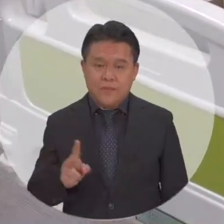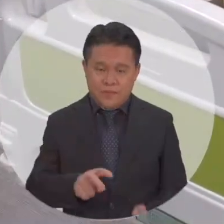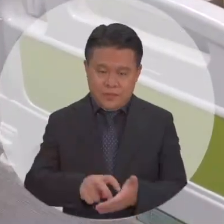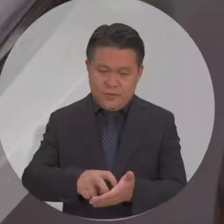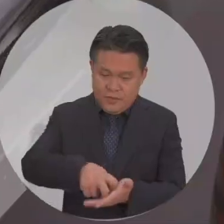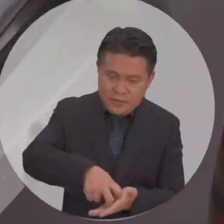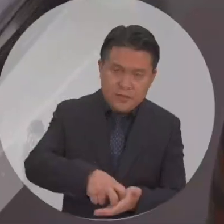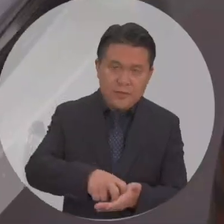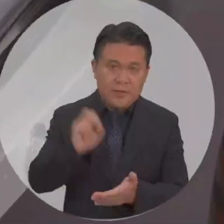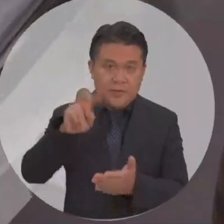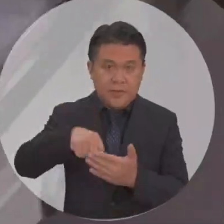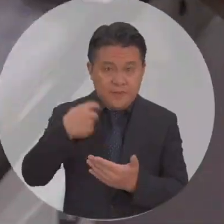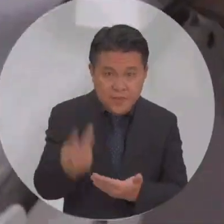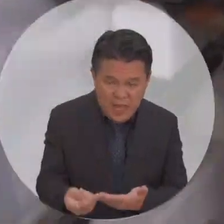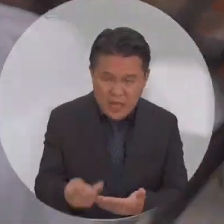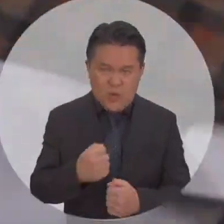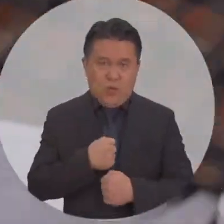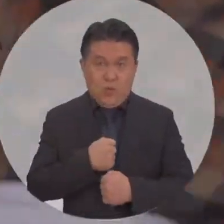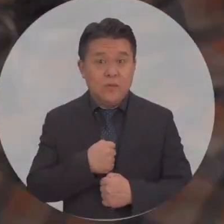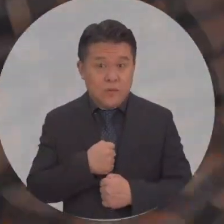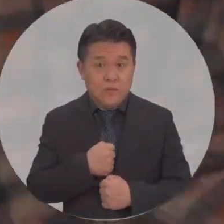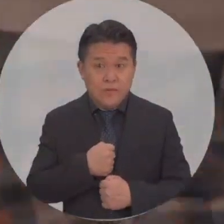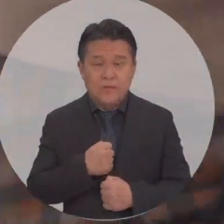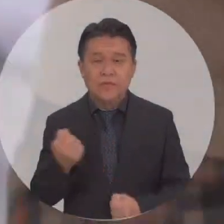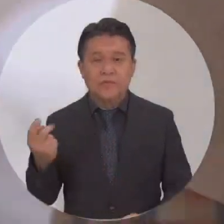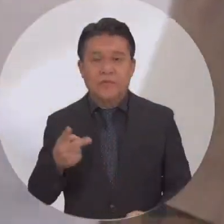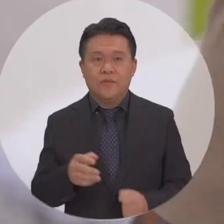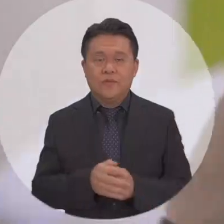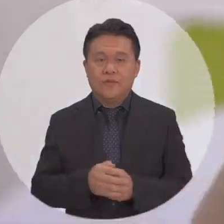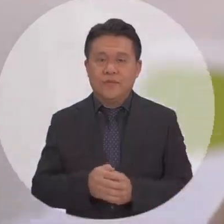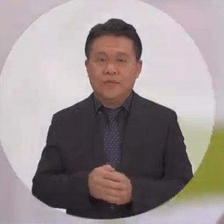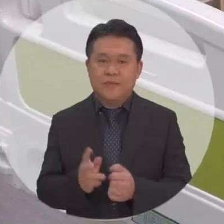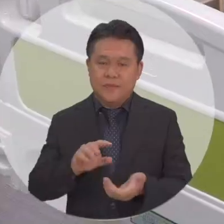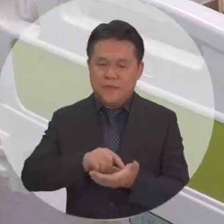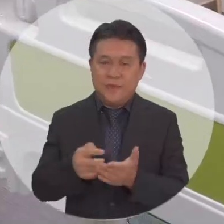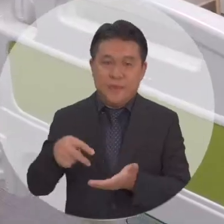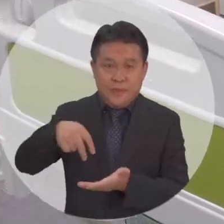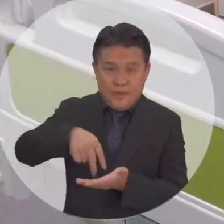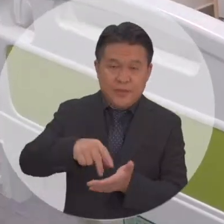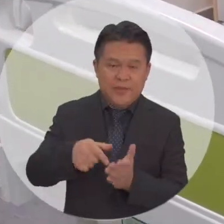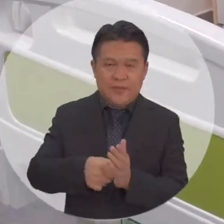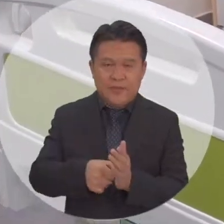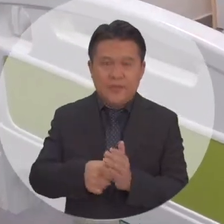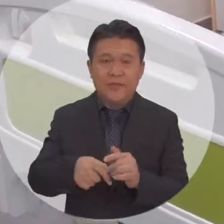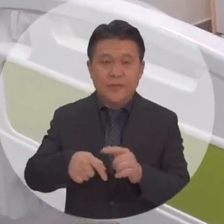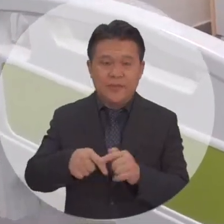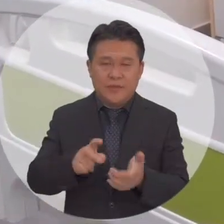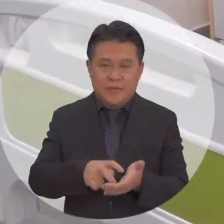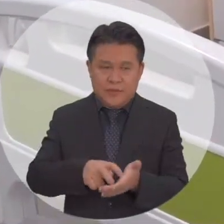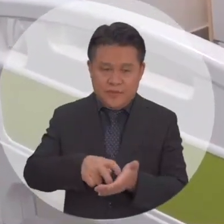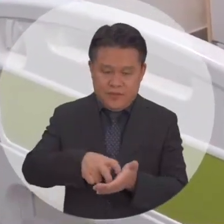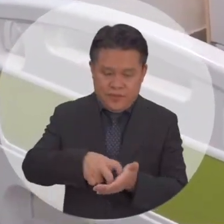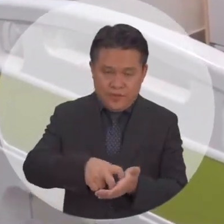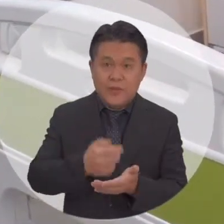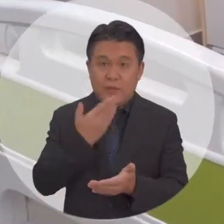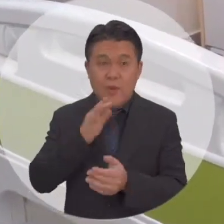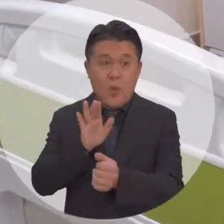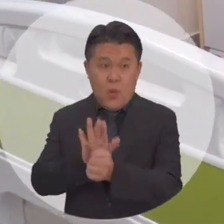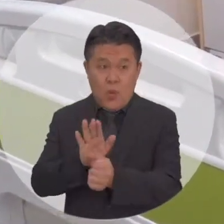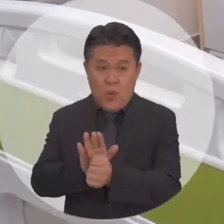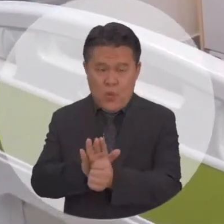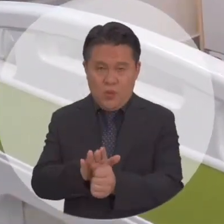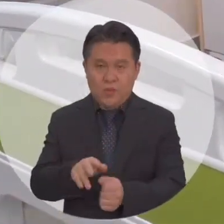대상자의 무릎이 갑자기 꺾여 넘어지는 것을 주의하며 대상자가 적당하게 일어났을 때 무릎이